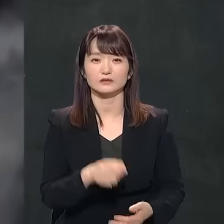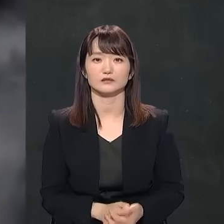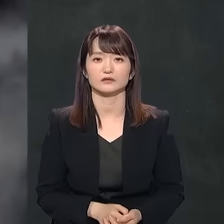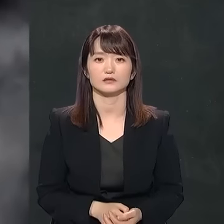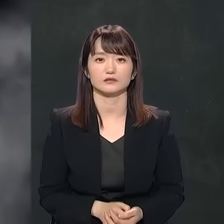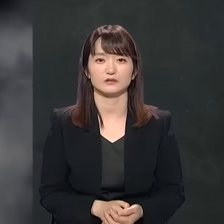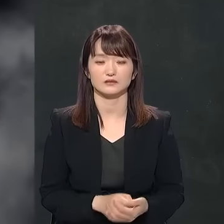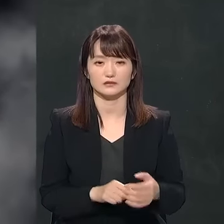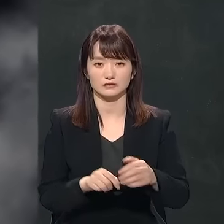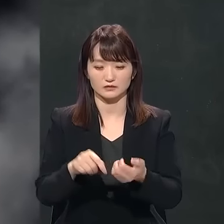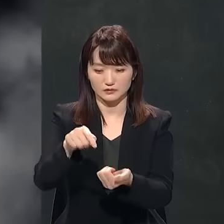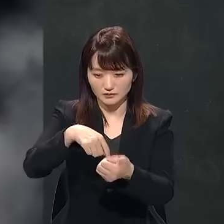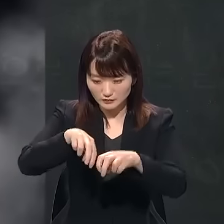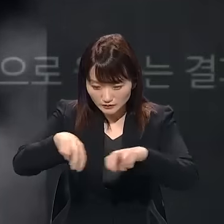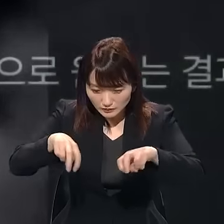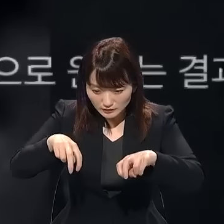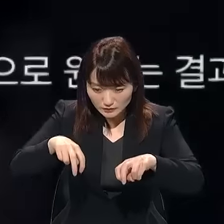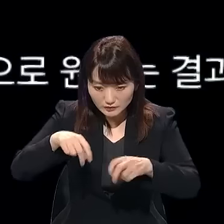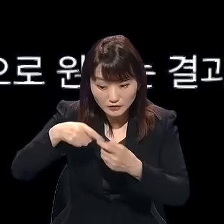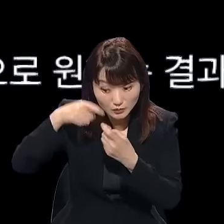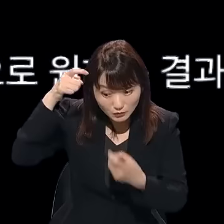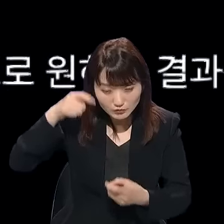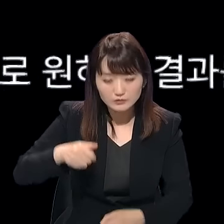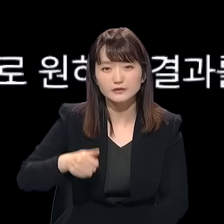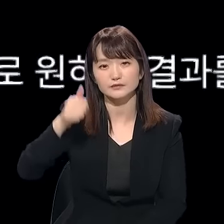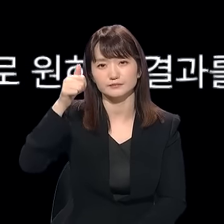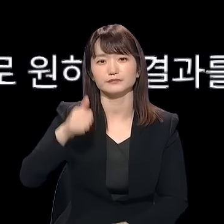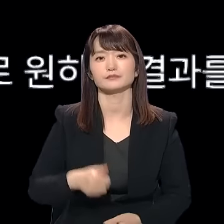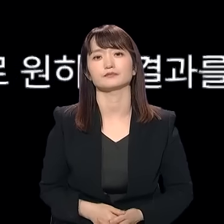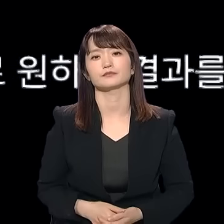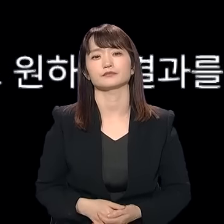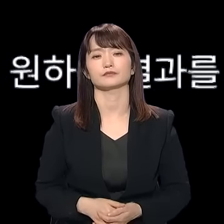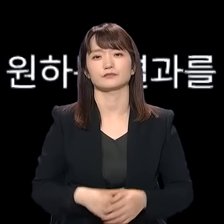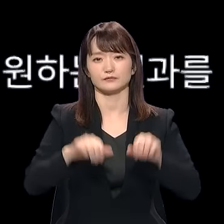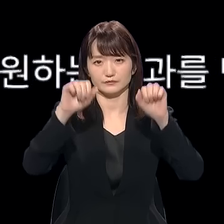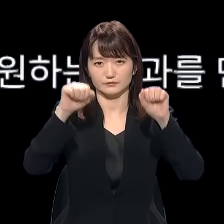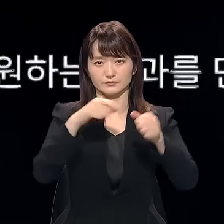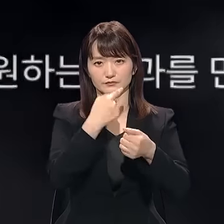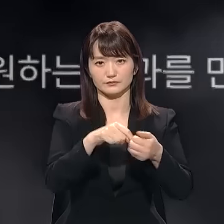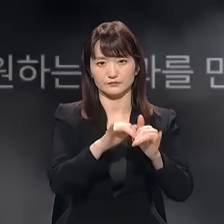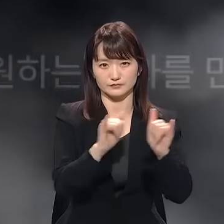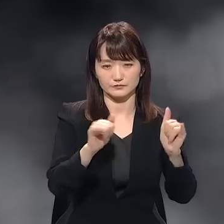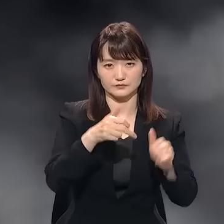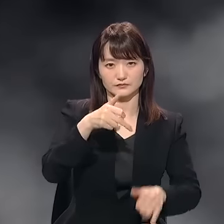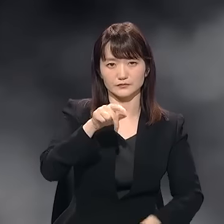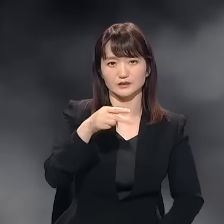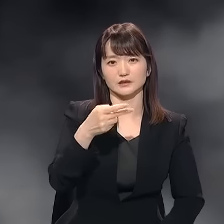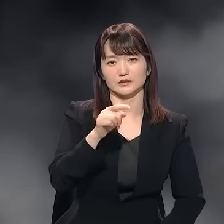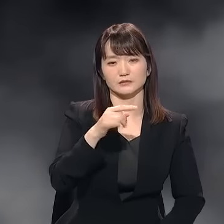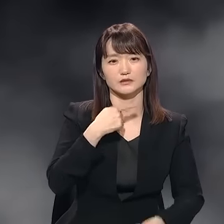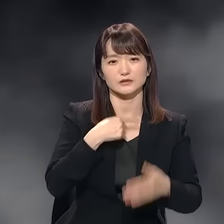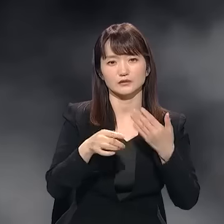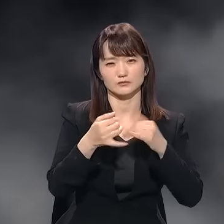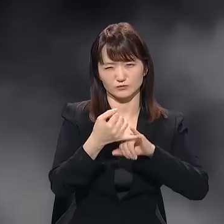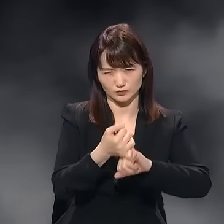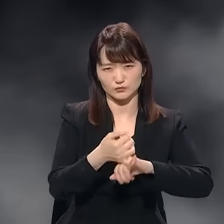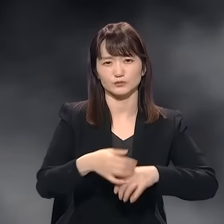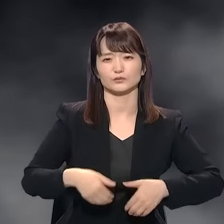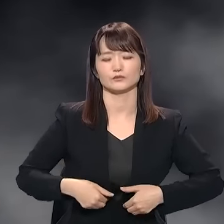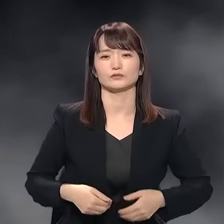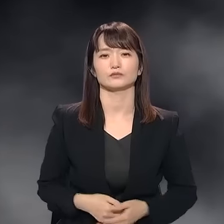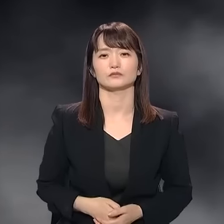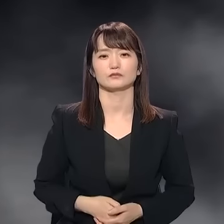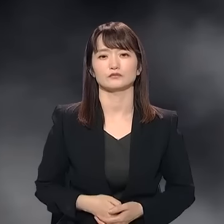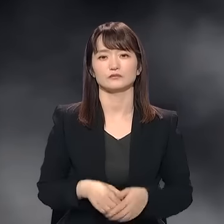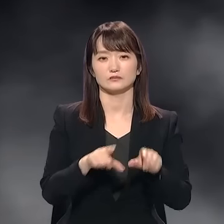보는게 100번 듣는 것보다 낫다고 홍보를 했습니다 또 운동 지도자들에게 카데바 경험은 꼭 필요하다고 강조하기도 했습니다